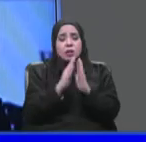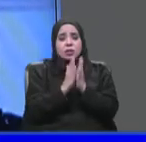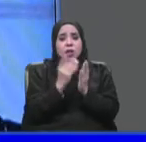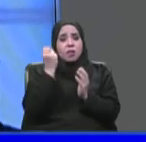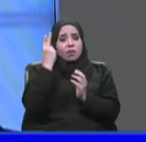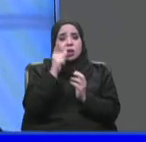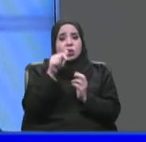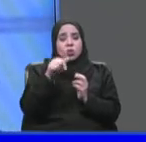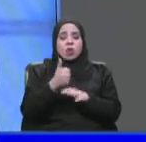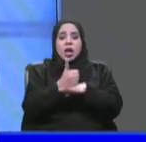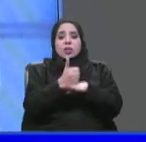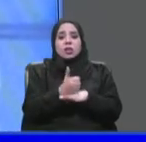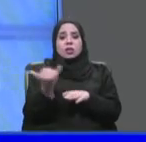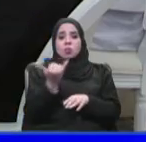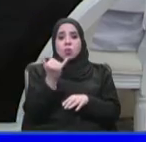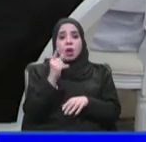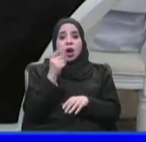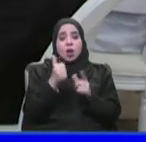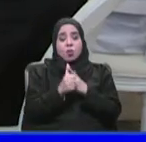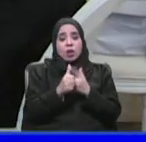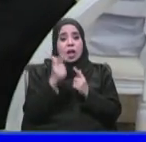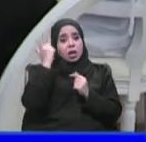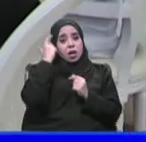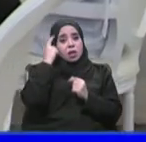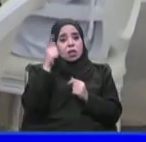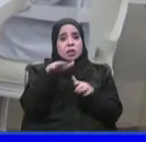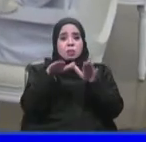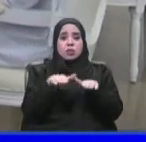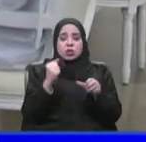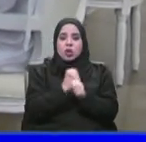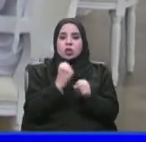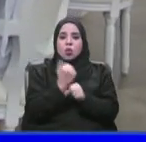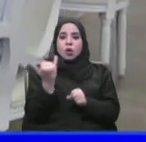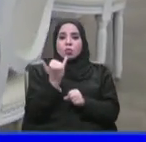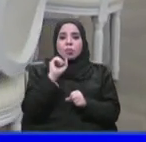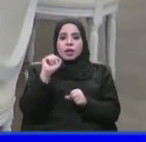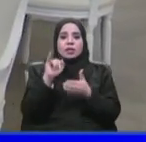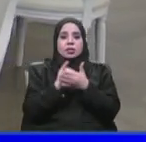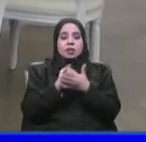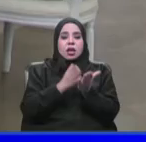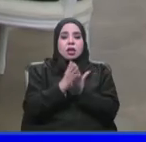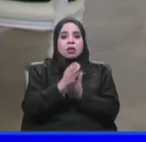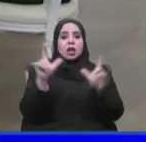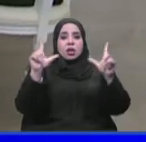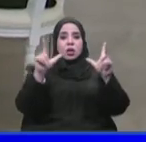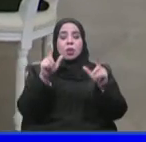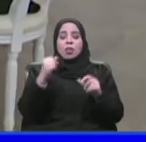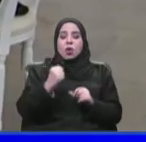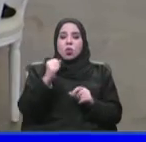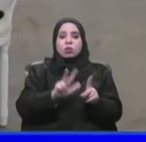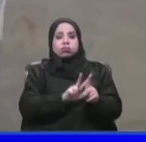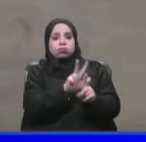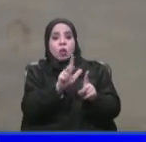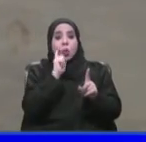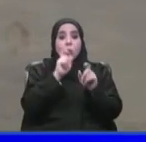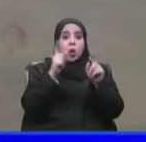الاسترشادي تنبثق من ركيزتين أساسيتين هما قناعة المجلس بالدور المحوري لمؤسسات القطاع الإعلامي كقوة مؤثرة في تشكيل